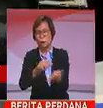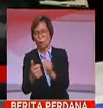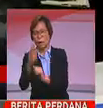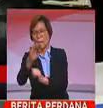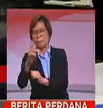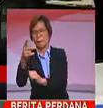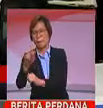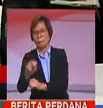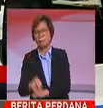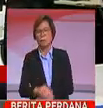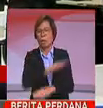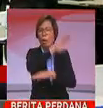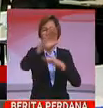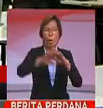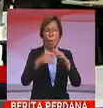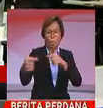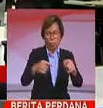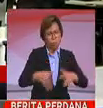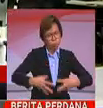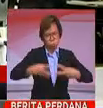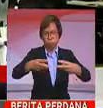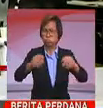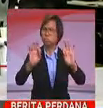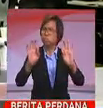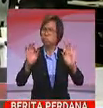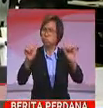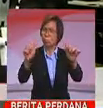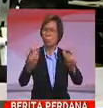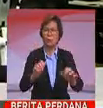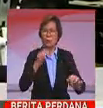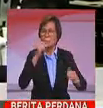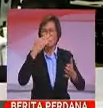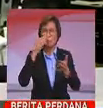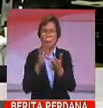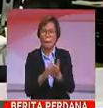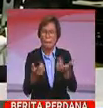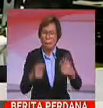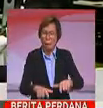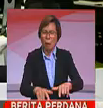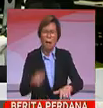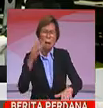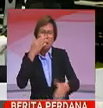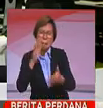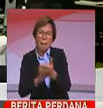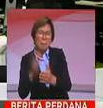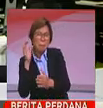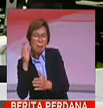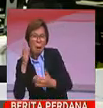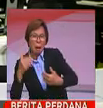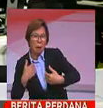MKN. Semua perlawanan berjalan dengan baik. Tidak ada, boleh katakan, perkara-perkara yang kita dengar bahawa